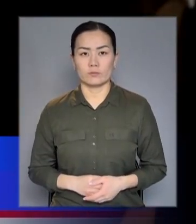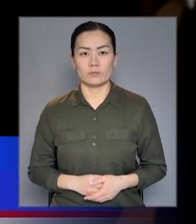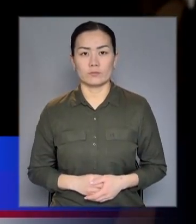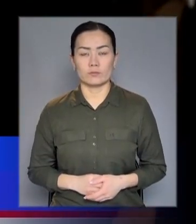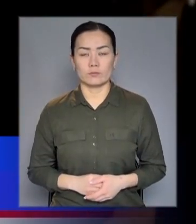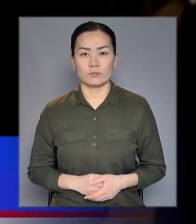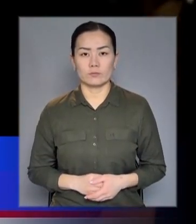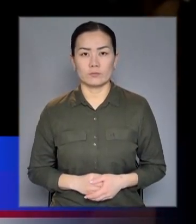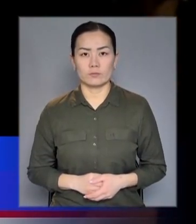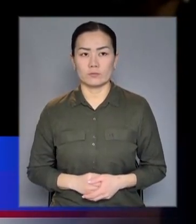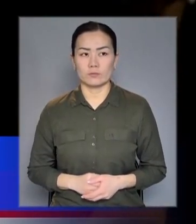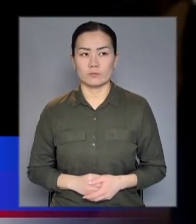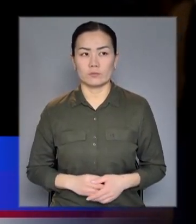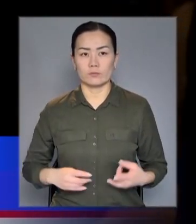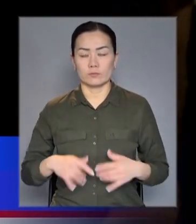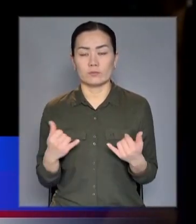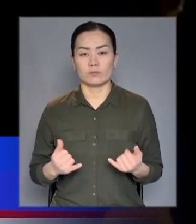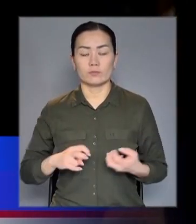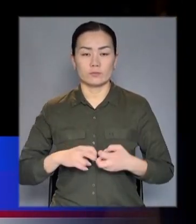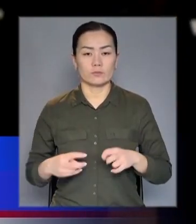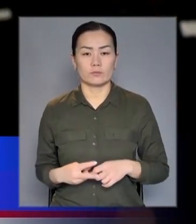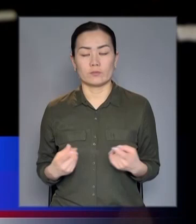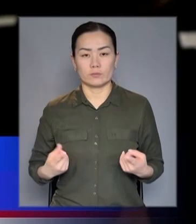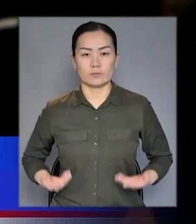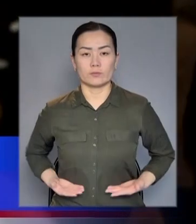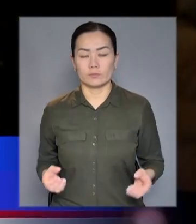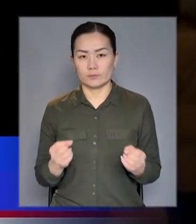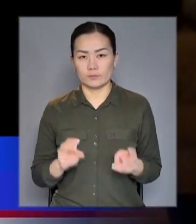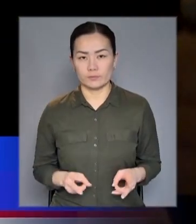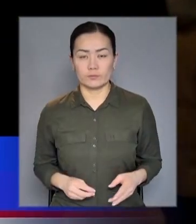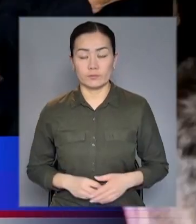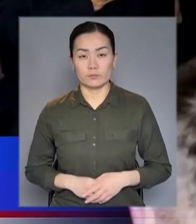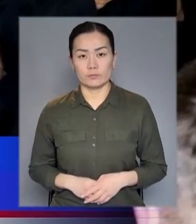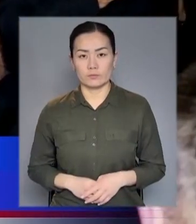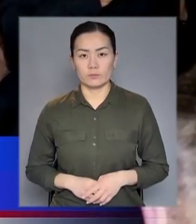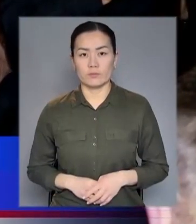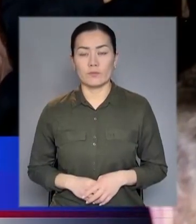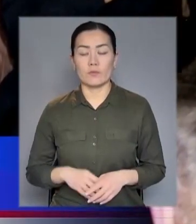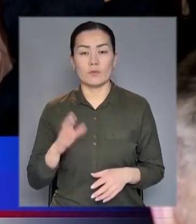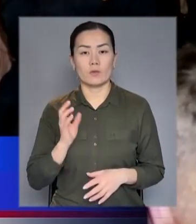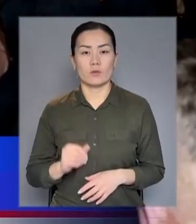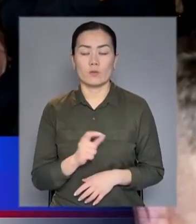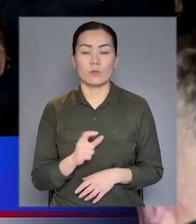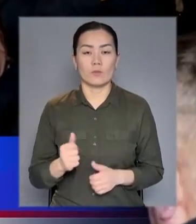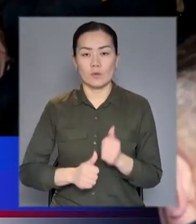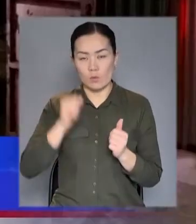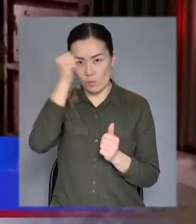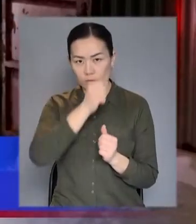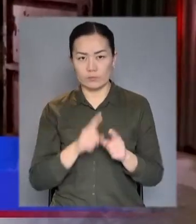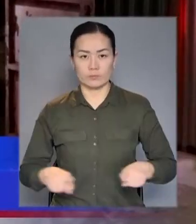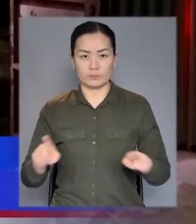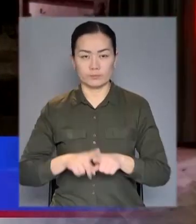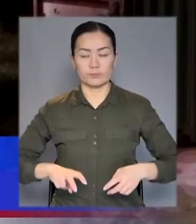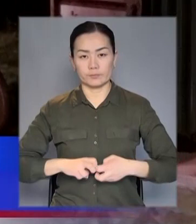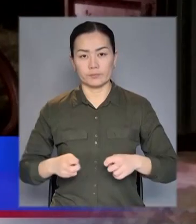сурауга биз уяламыз? Биздер каз айкай жан, жан айкайыбызды ким эстейди? Бұқара әбден ашынған жыл сайын осы үрдіс